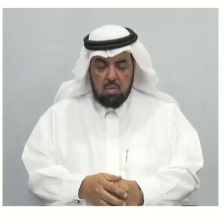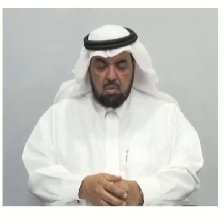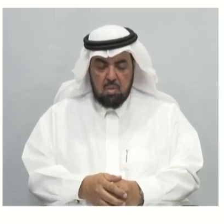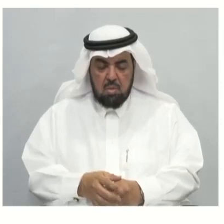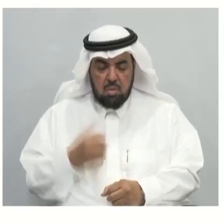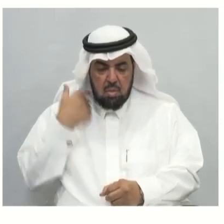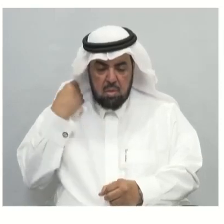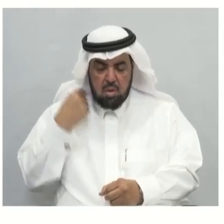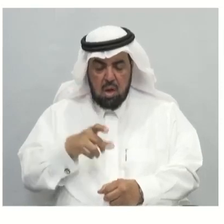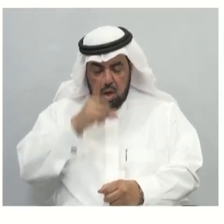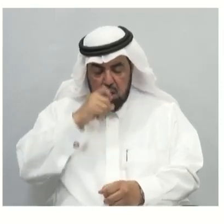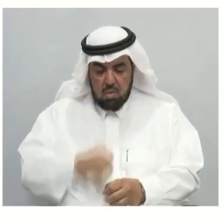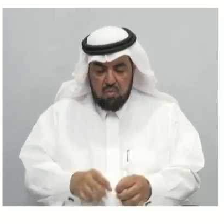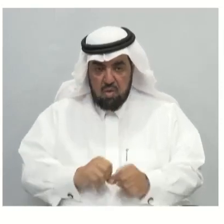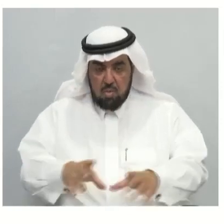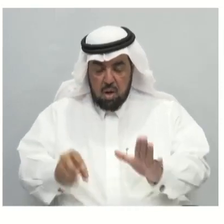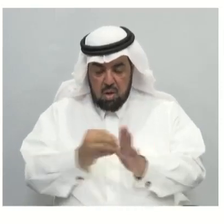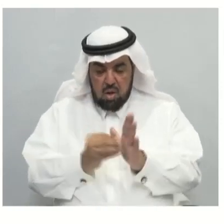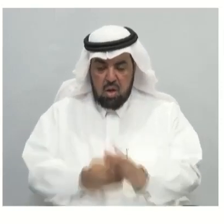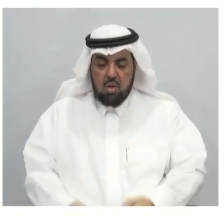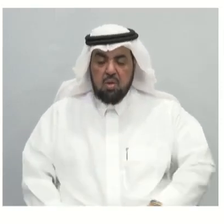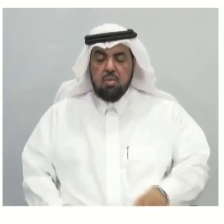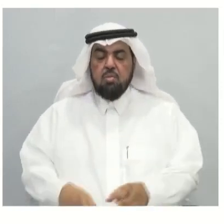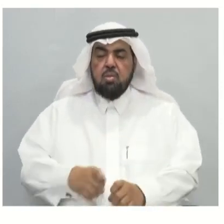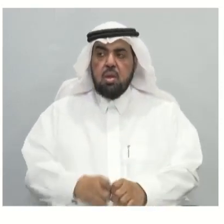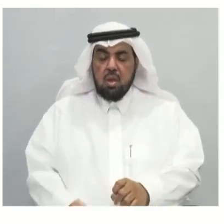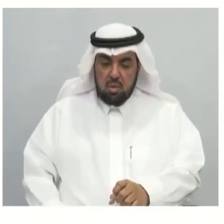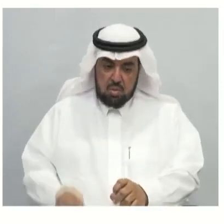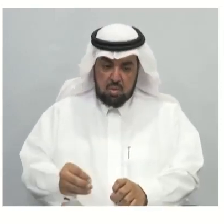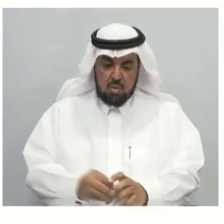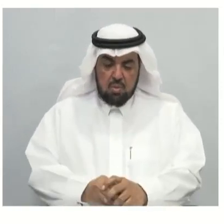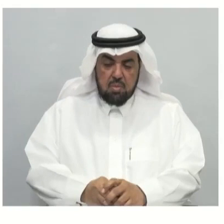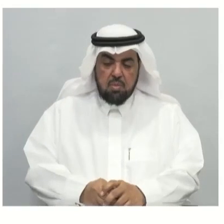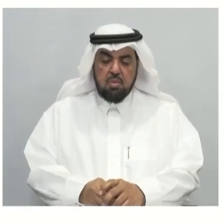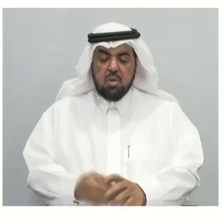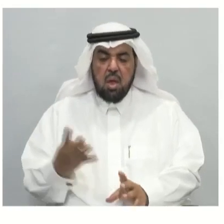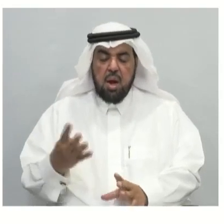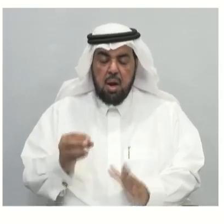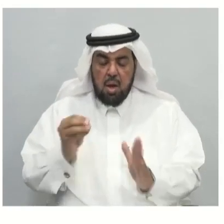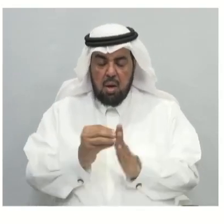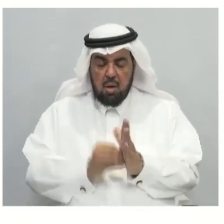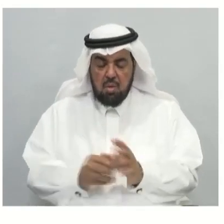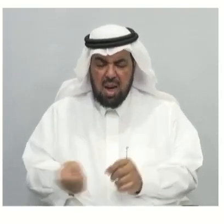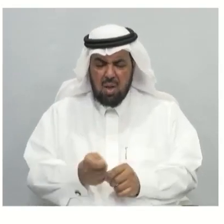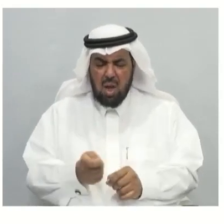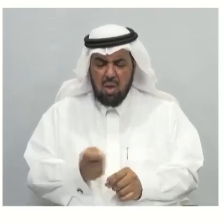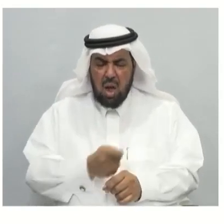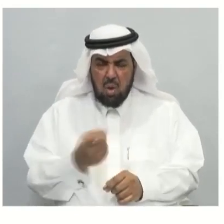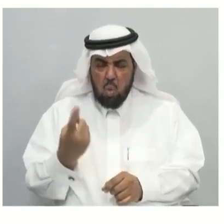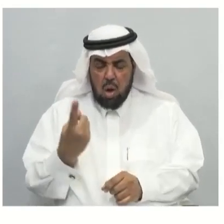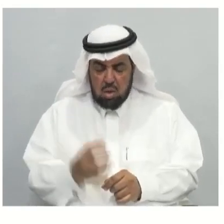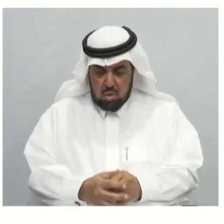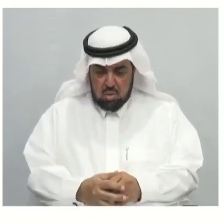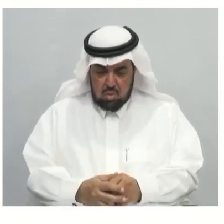التوازن في تباين العناصر بمعنى الا نضع مثلا هذه الاربع عناصر خطها واحد لاحظ ان